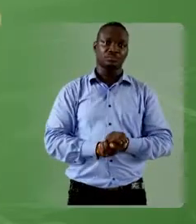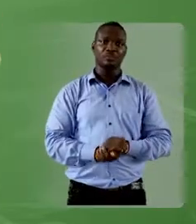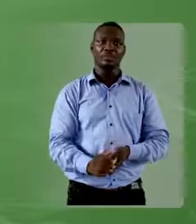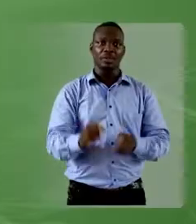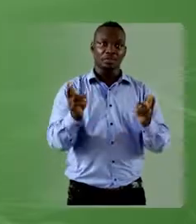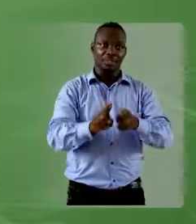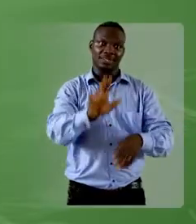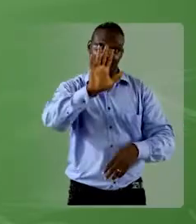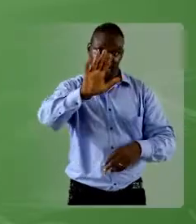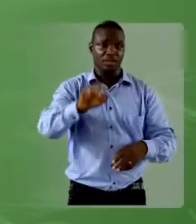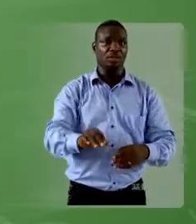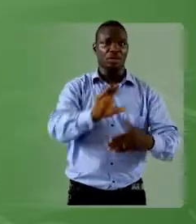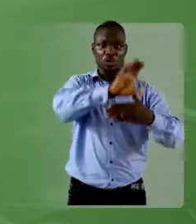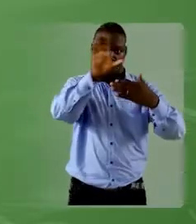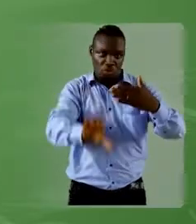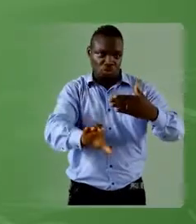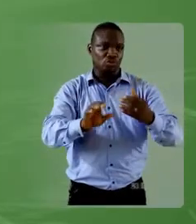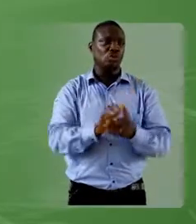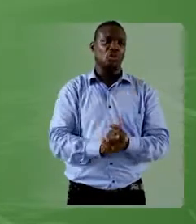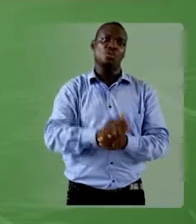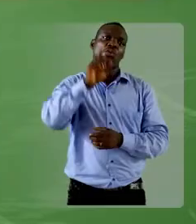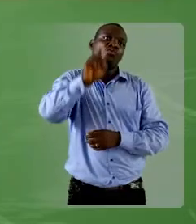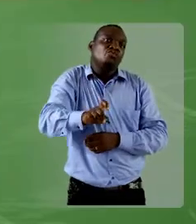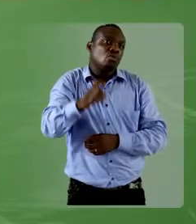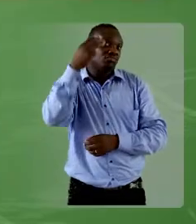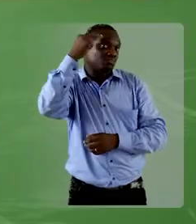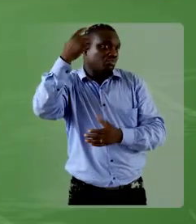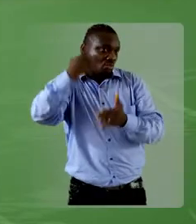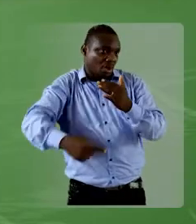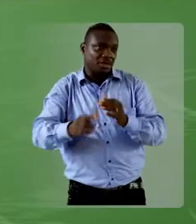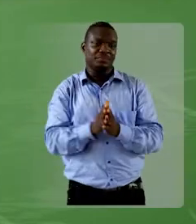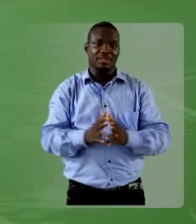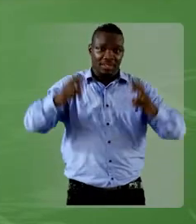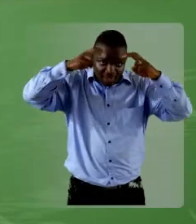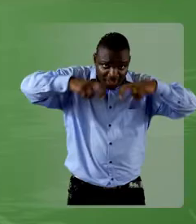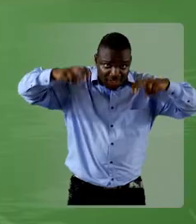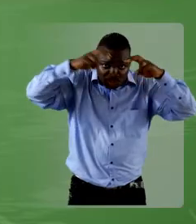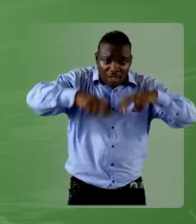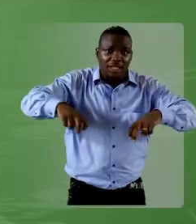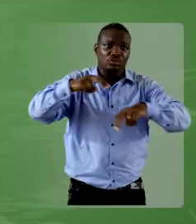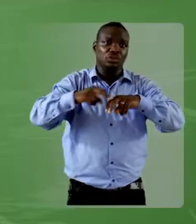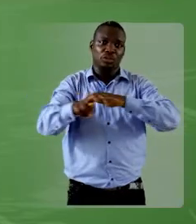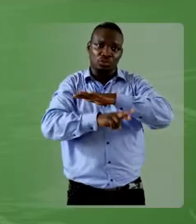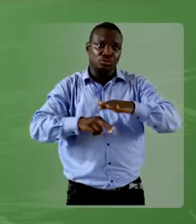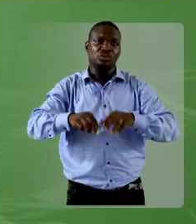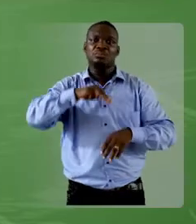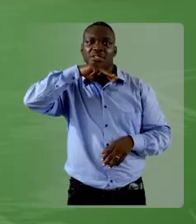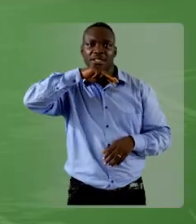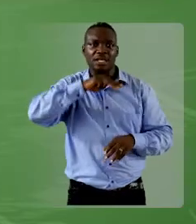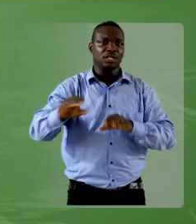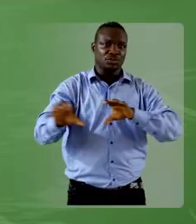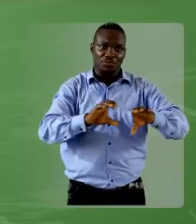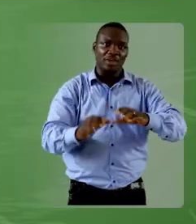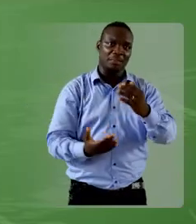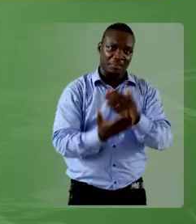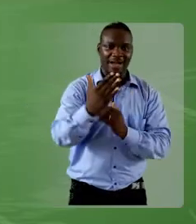en conclusion, il faut retenir que l'exploitation des ressources minières se fait